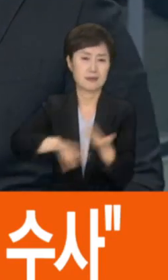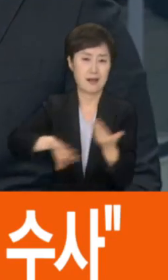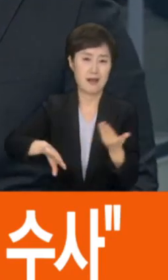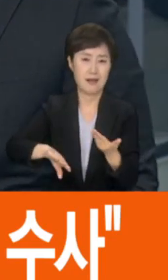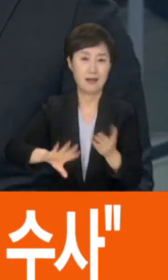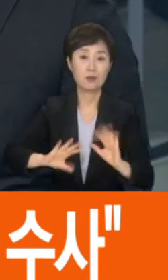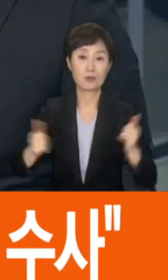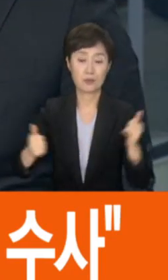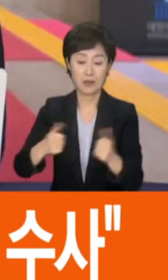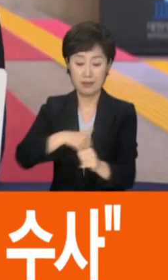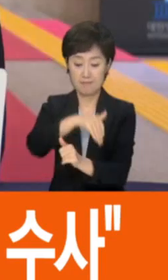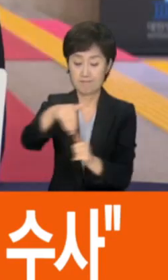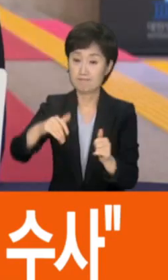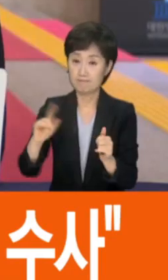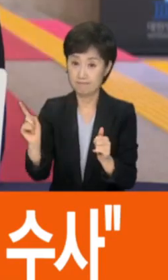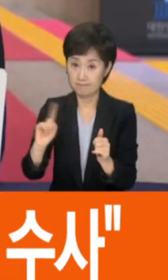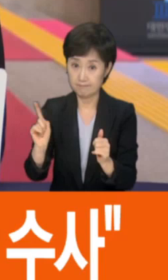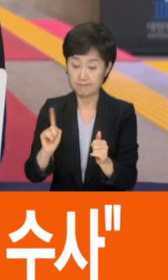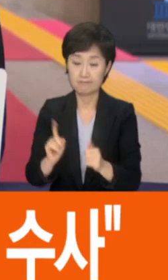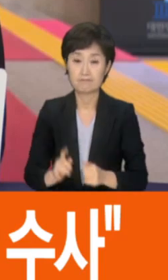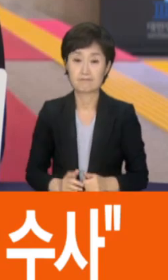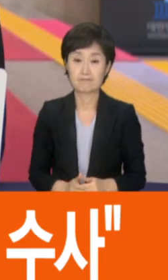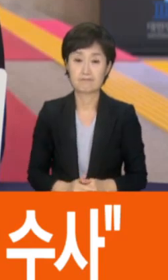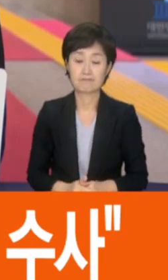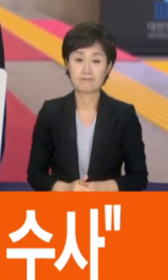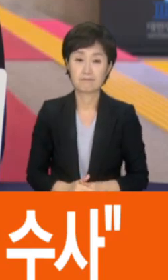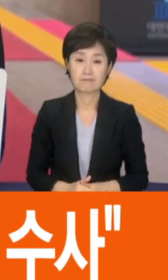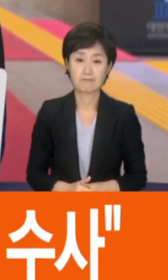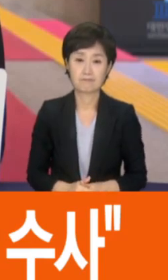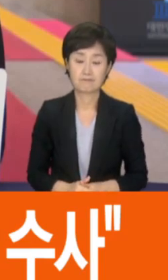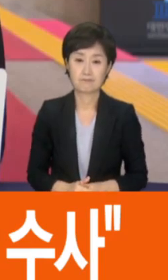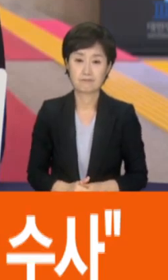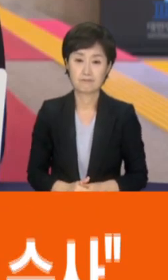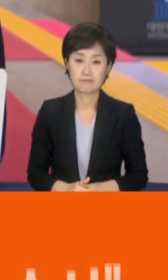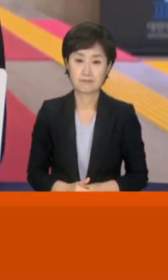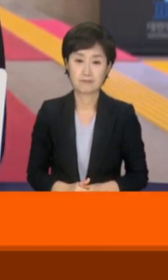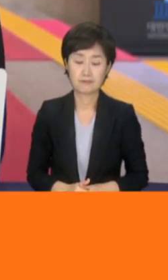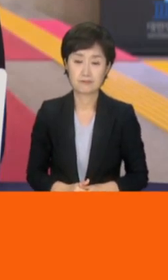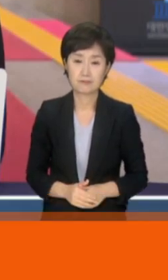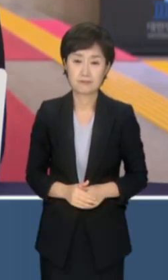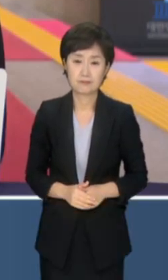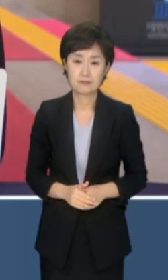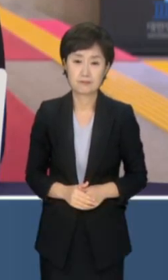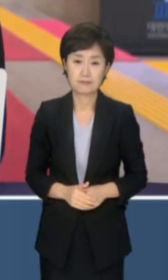취재자 연결해서 자세한 분위기 살펴보도록 하겠습니다. 신현영 기자 전해 주시죠.